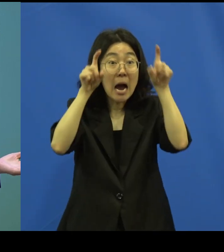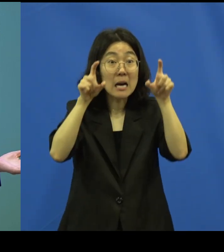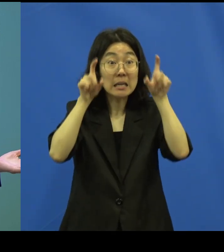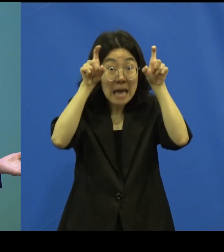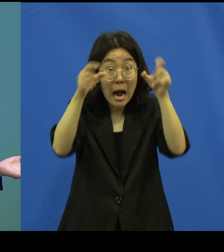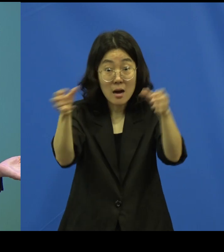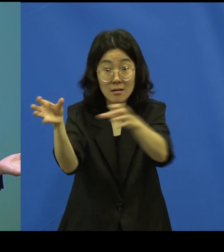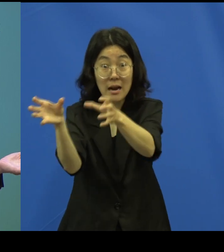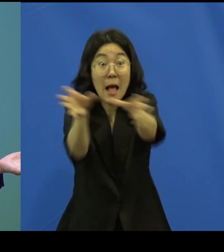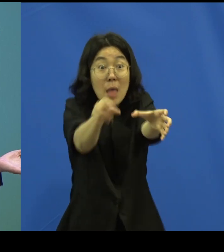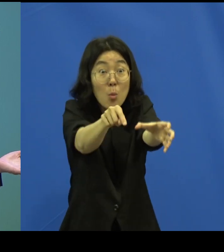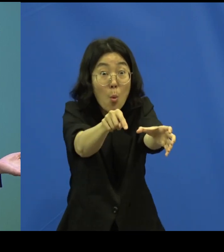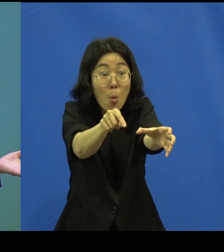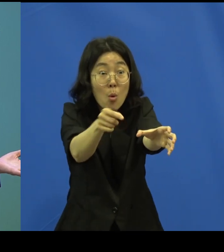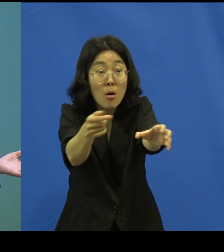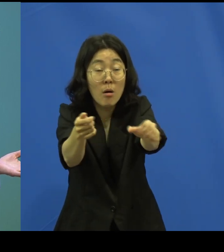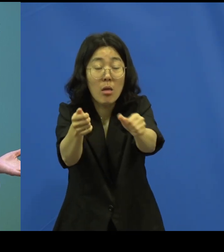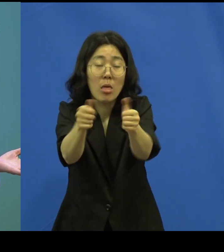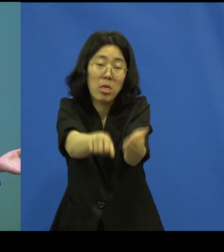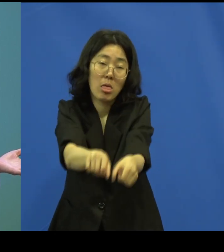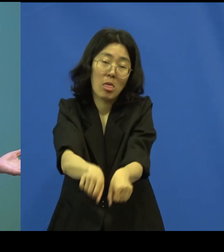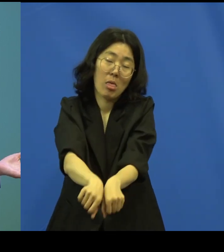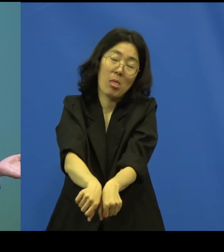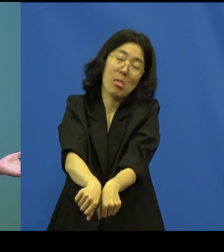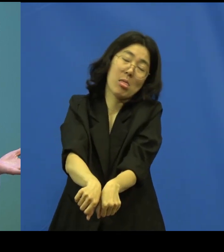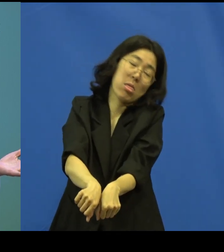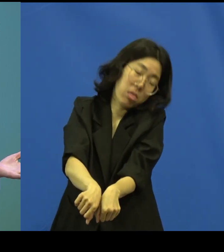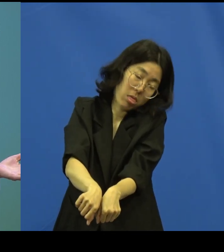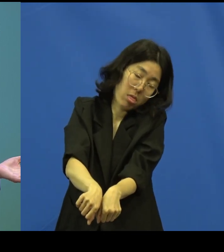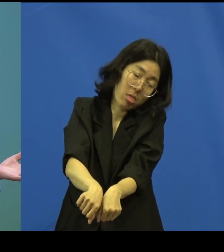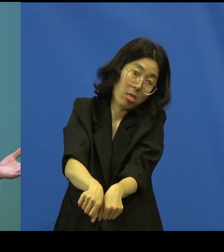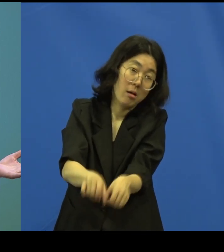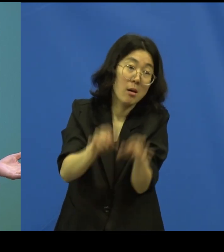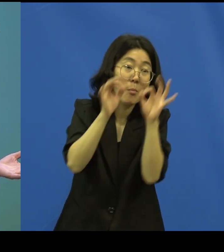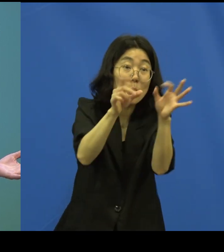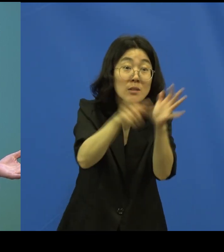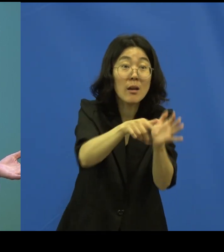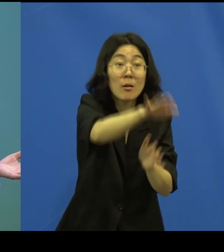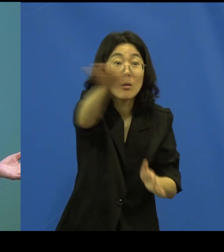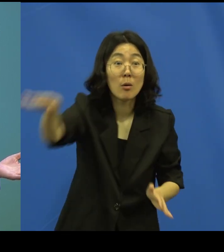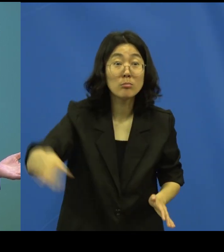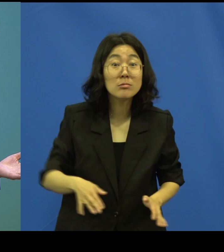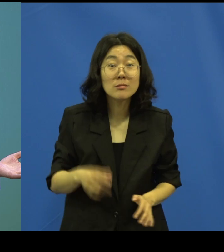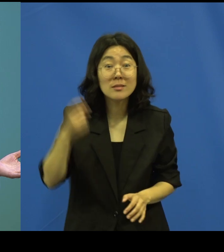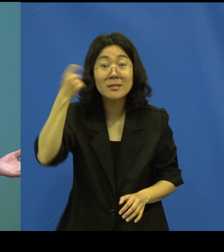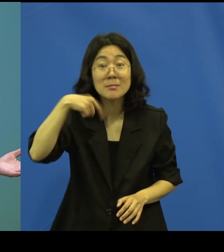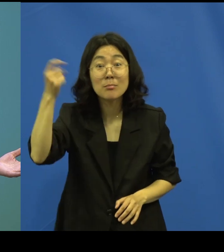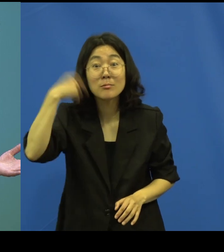어린 양에게서 뭘 느끼겠어요? 매력을, 어떤 매력이 있겠어요? 뭔가 끌리는 게 있겠어요?